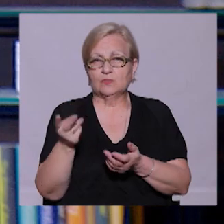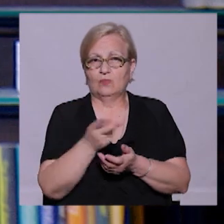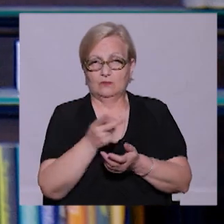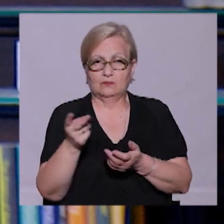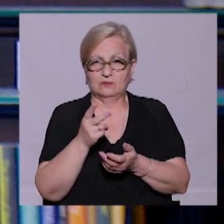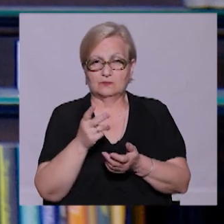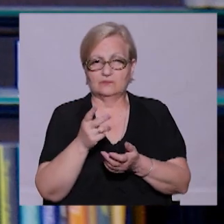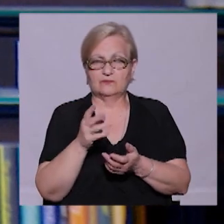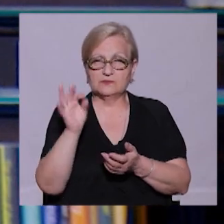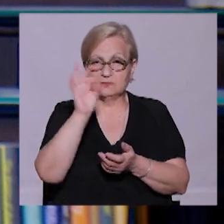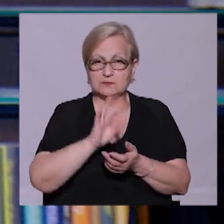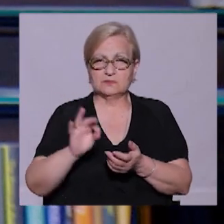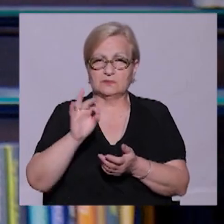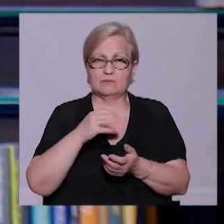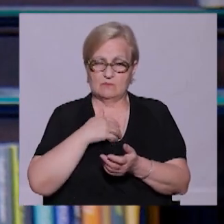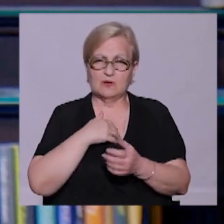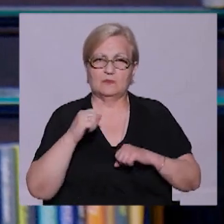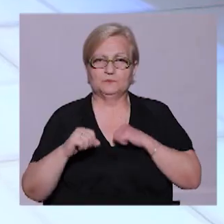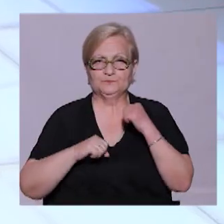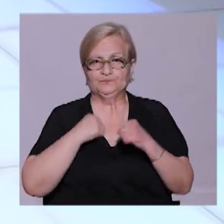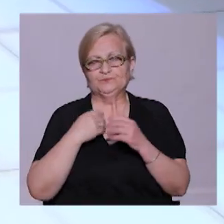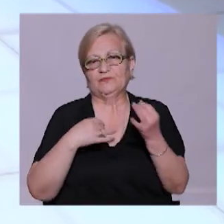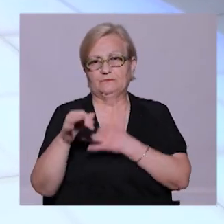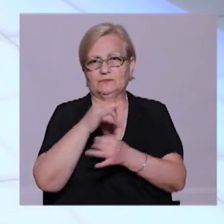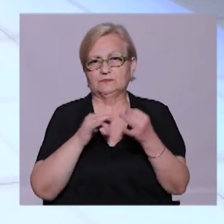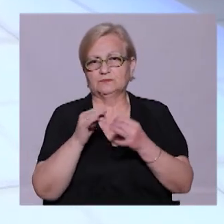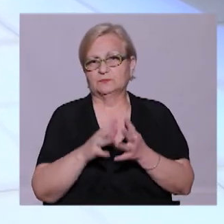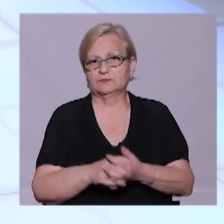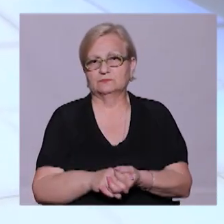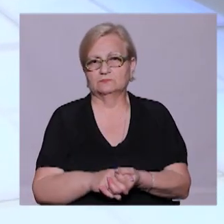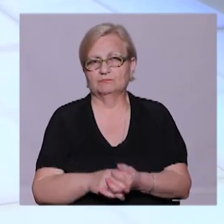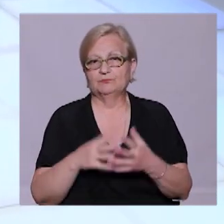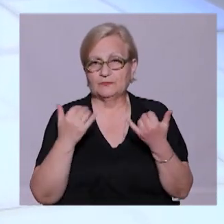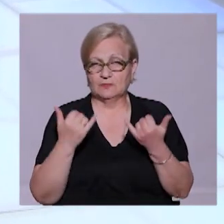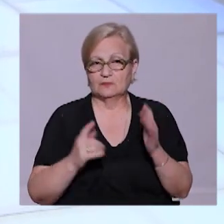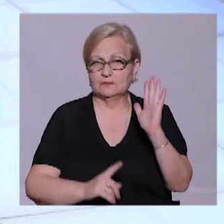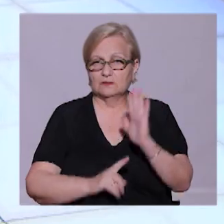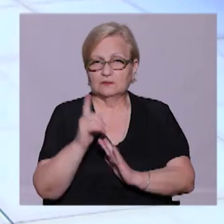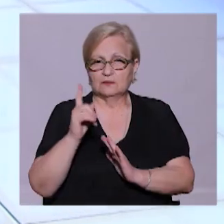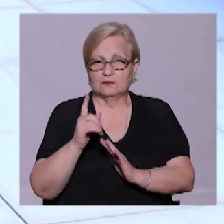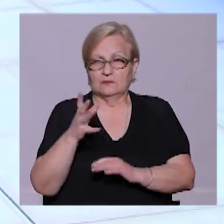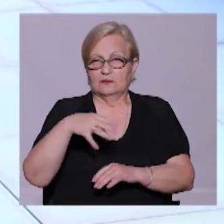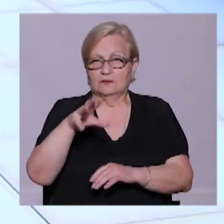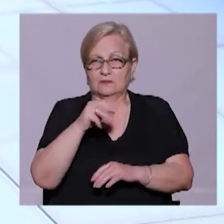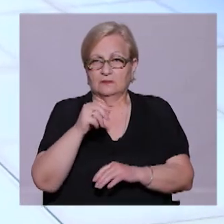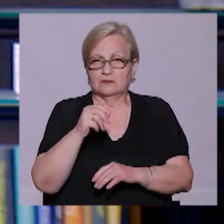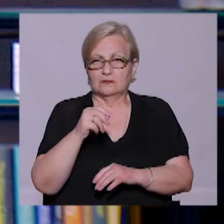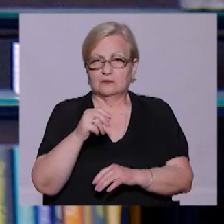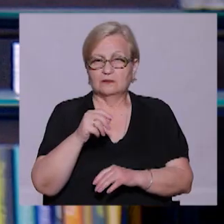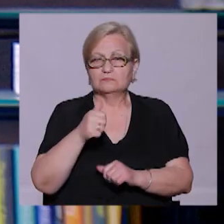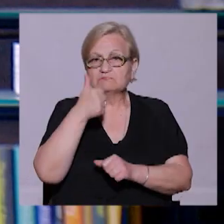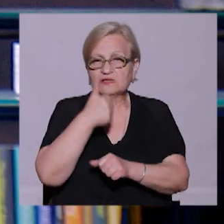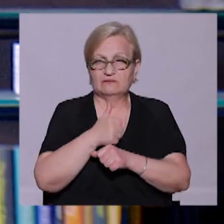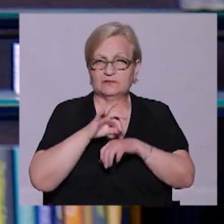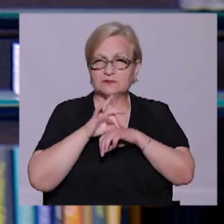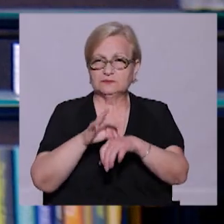მათგანზე ვეცდებით შეძლებს დაგვარად ვისაუბროთ და ამჯერად დავიწყოთ ყველაზე ალბათ წამყვანი